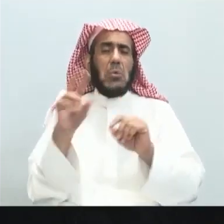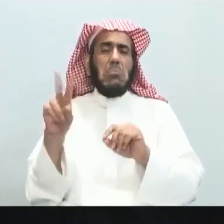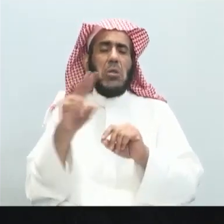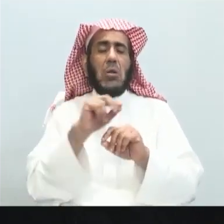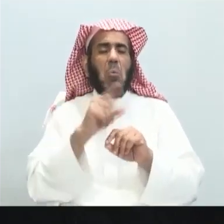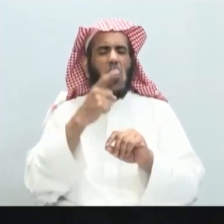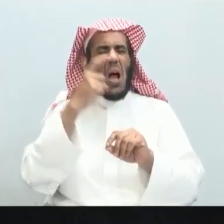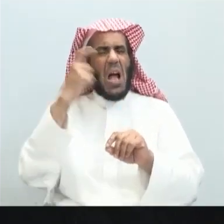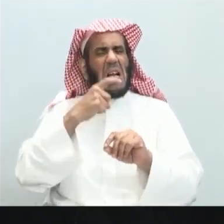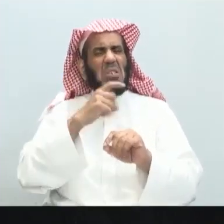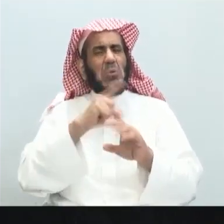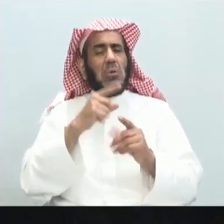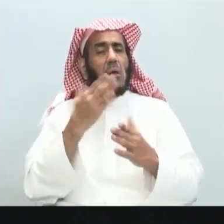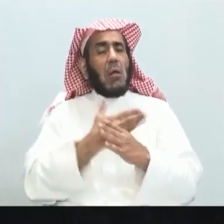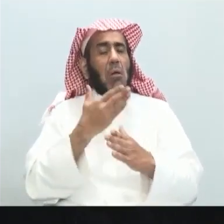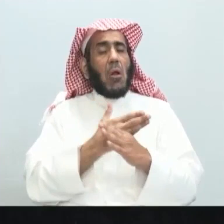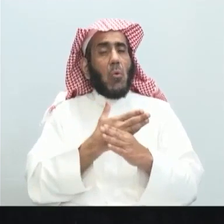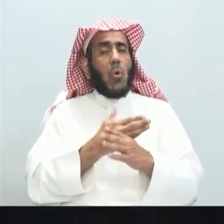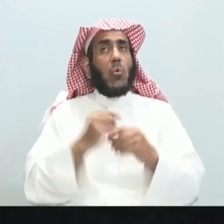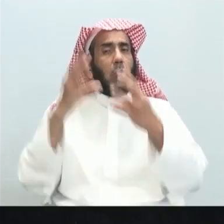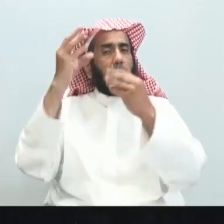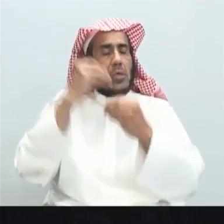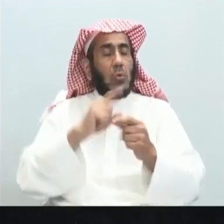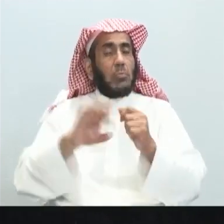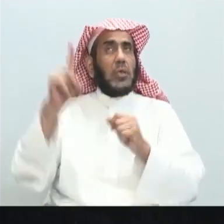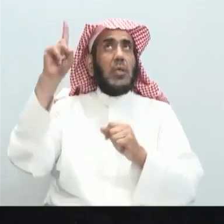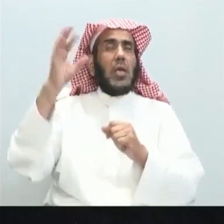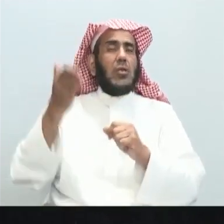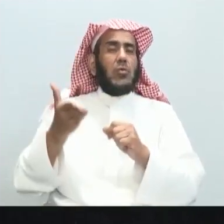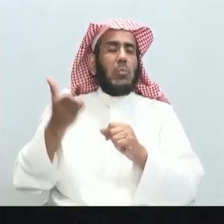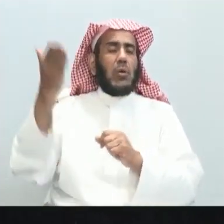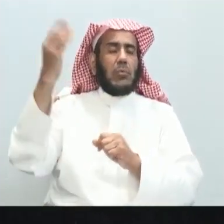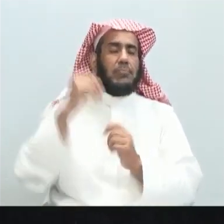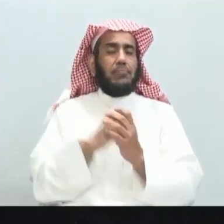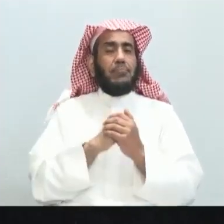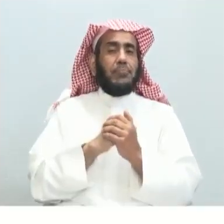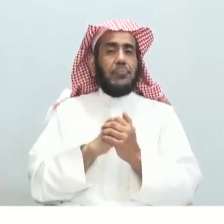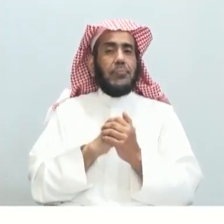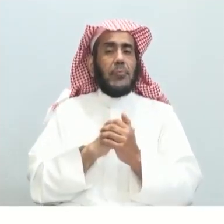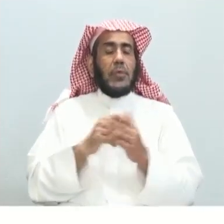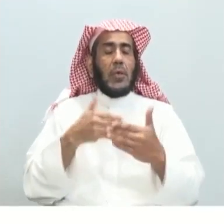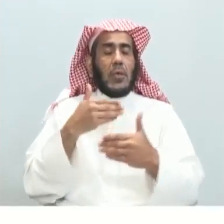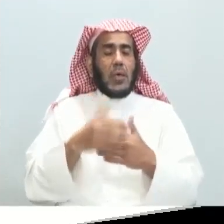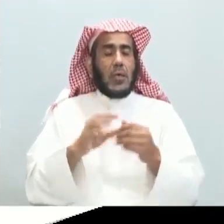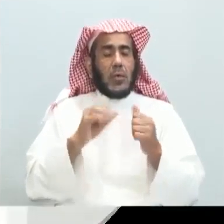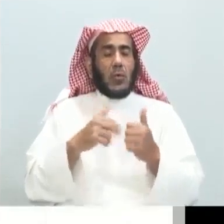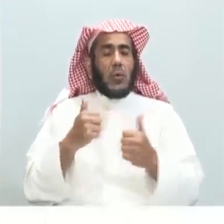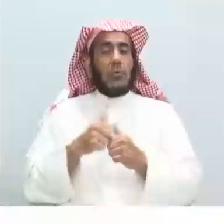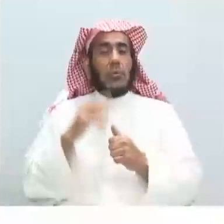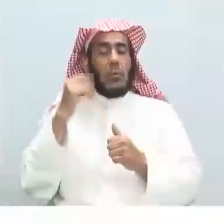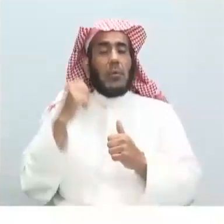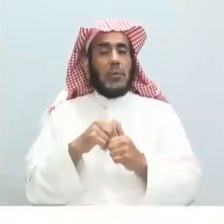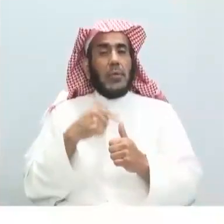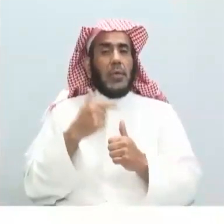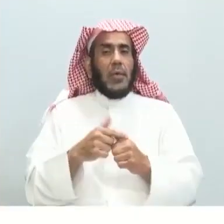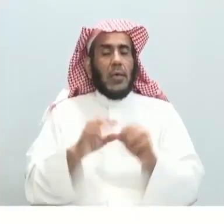وعجزوا عن ذلك لانه تنزيل من عند الله سبحانه وتعالى ناتي ايها الطلاب والطالبات